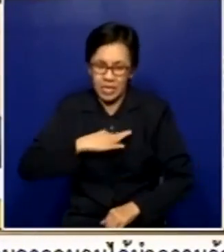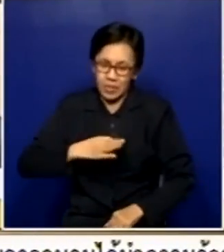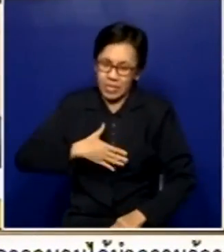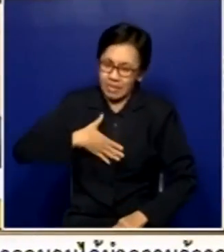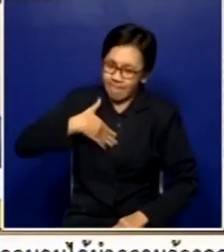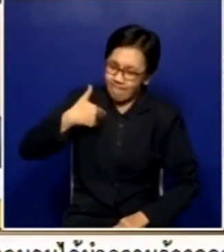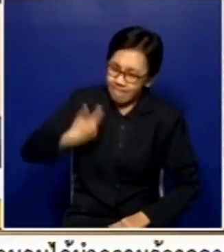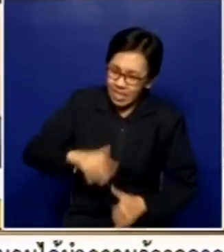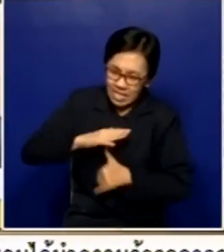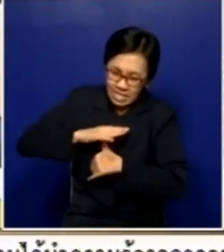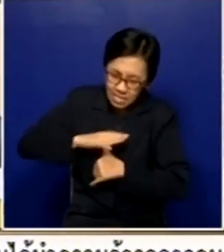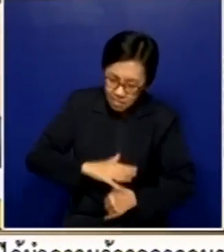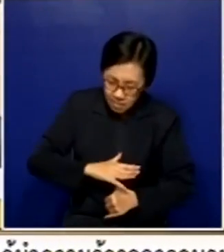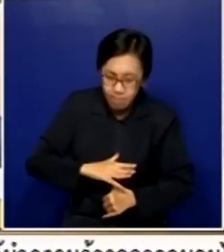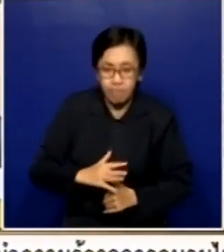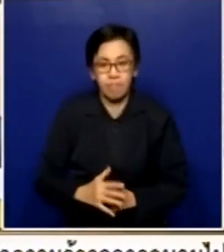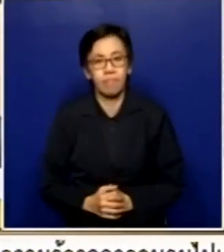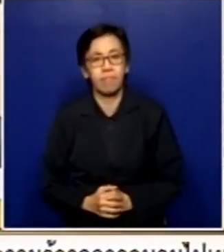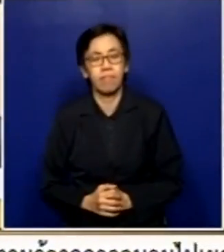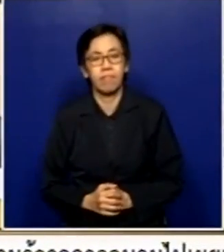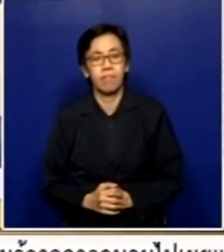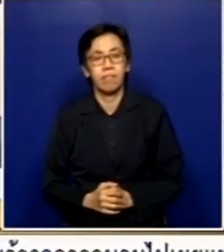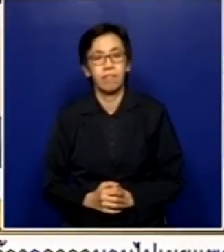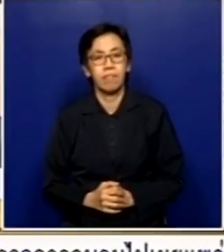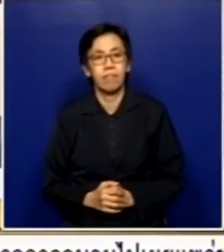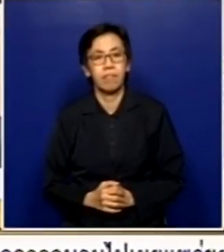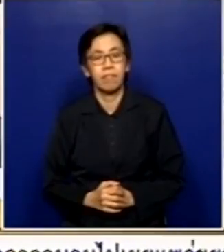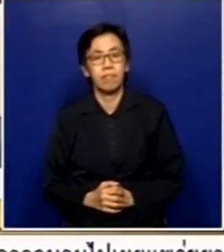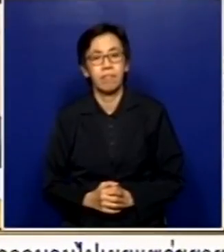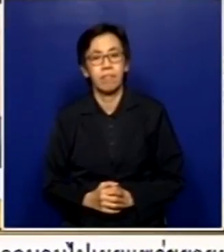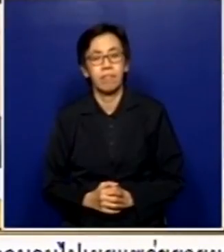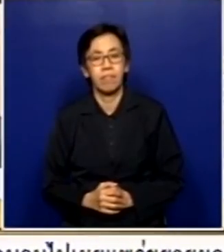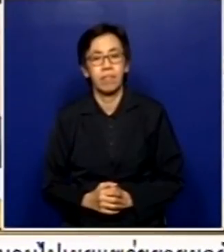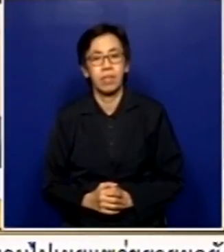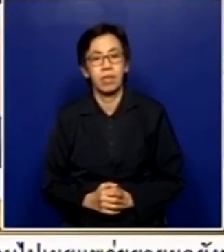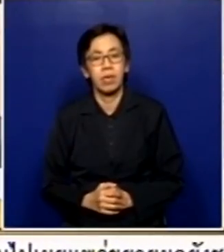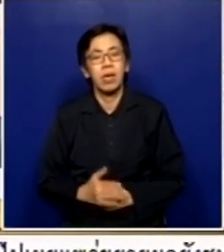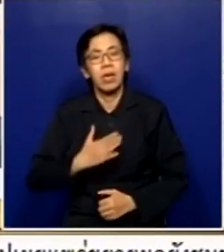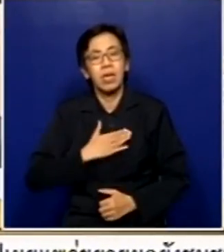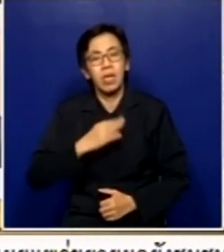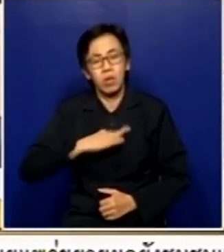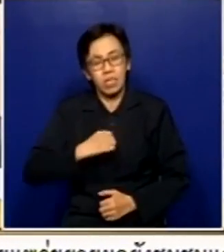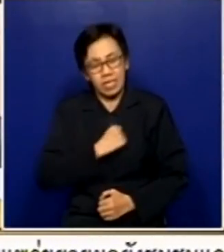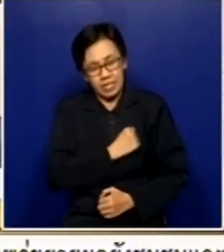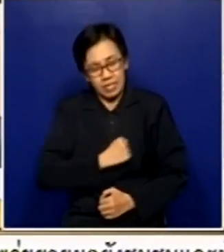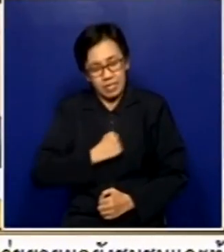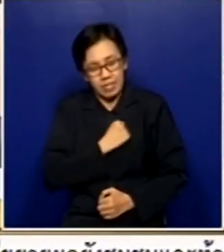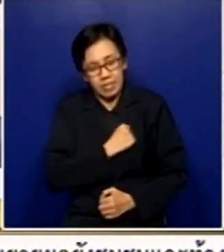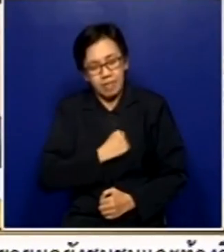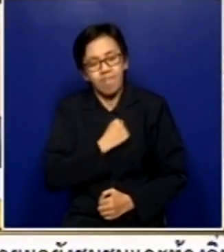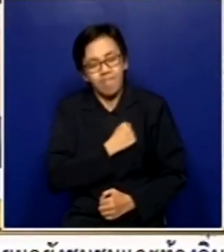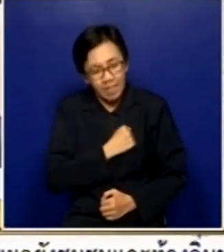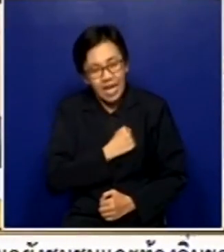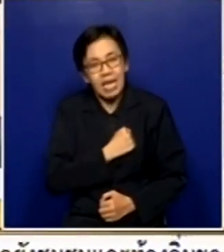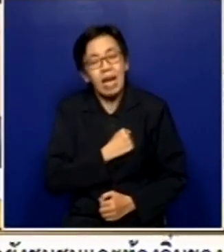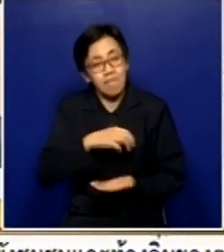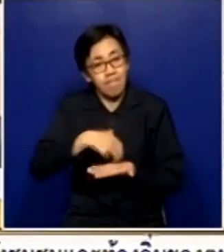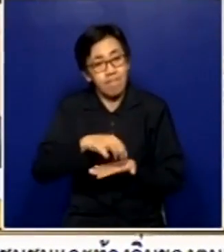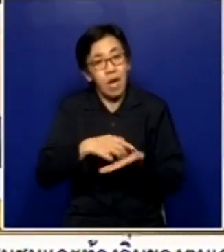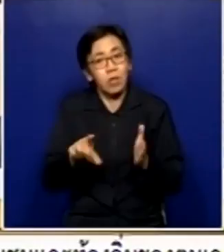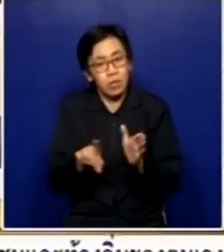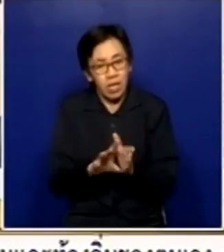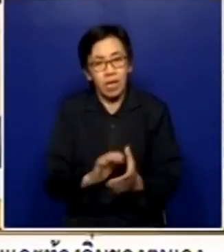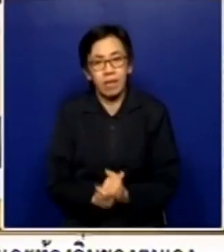ประการสุดท้ายที่อยากจะขอเรียนนะคะเป็นเรื่องที่ดีฉันรู้สึกเสียใจเป็นอย่างยิ่งสำหรับ